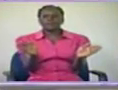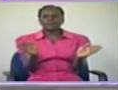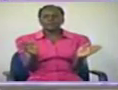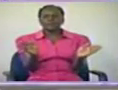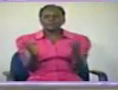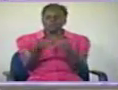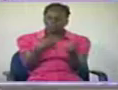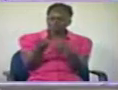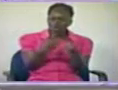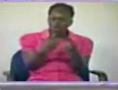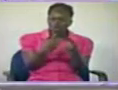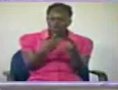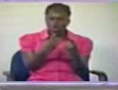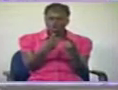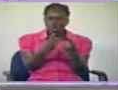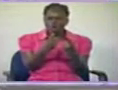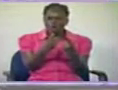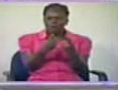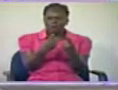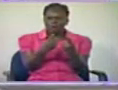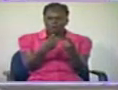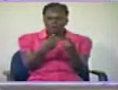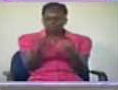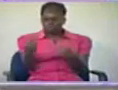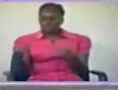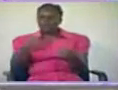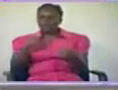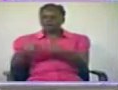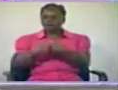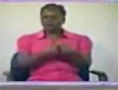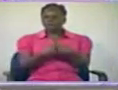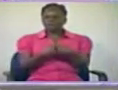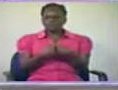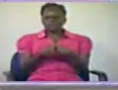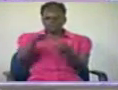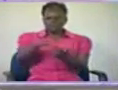ya hao watoto ambao wako na changamoto, tunawaita children